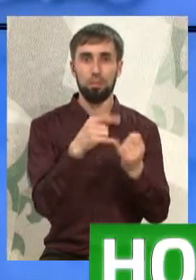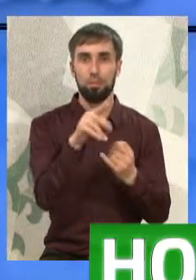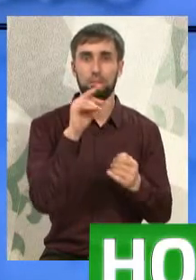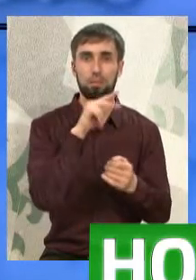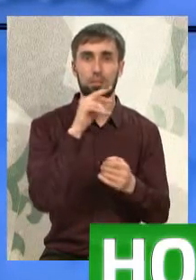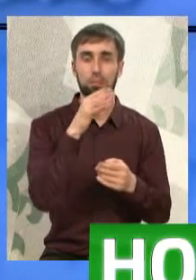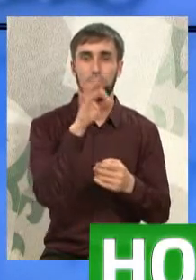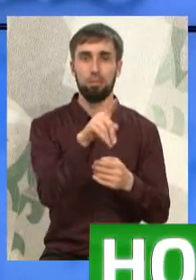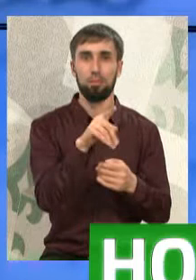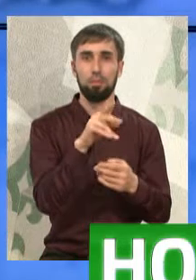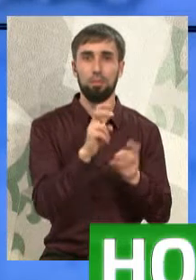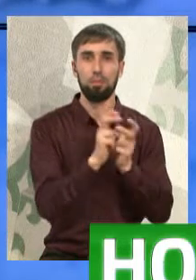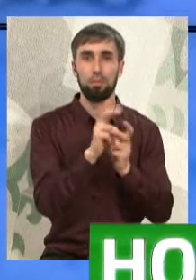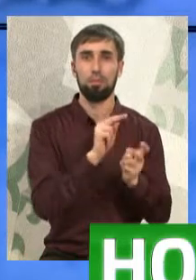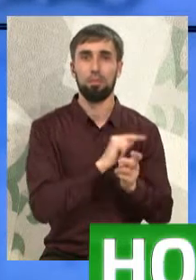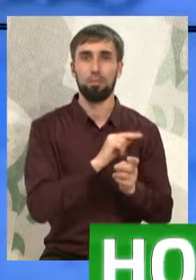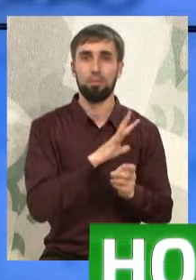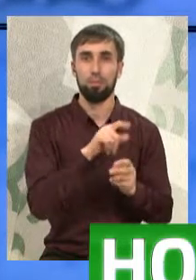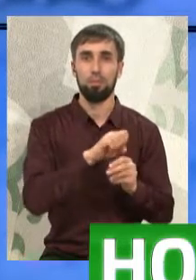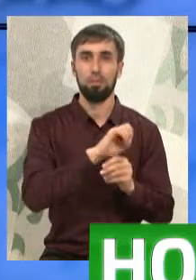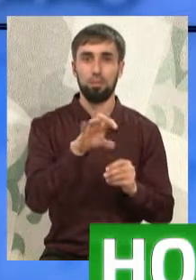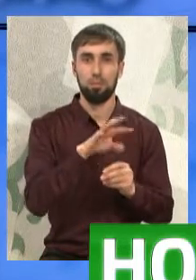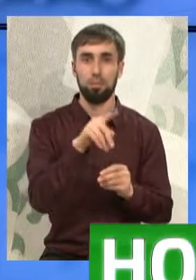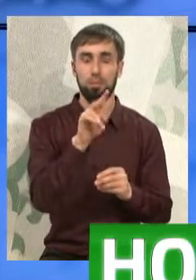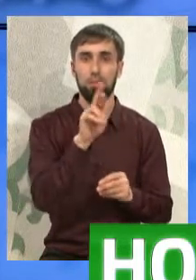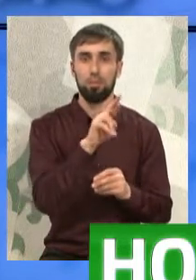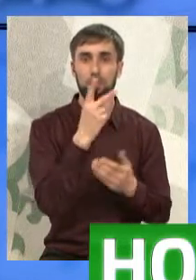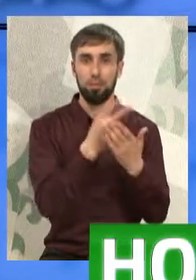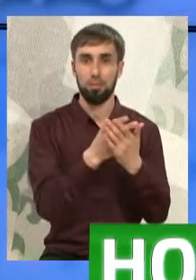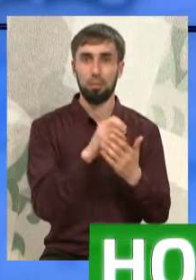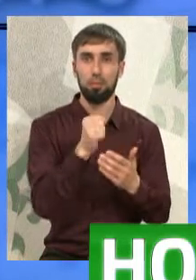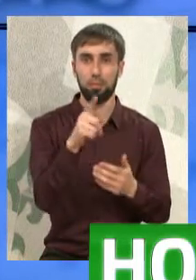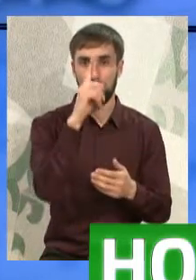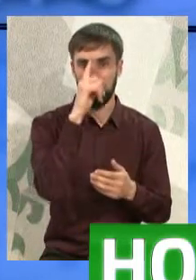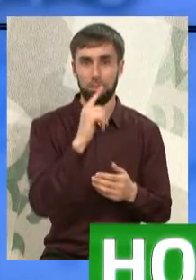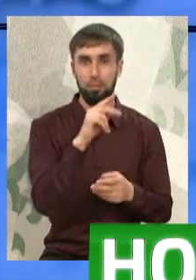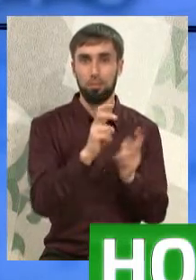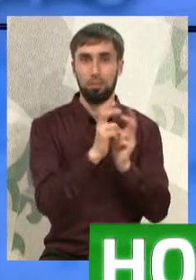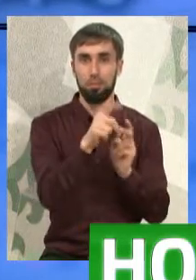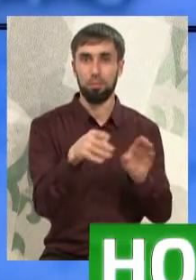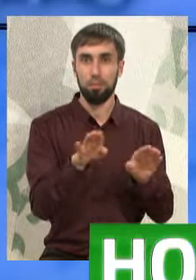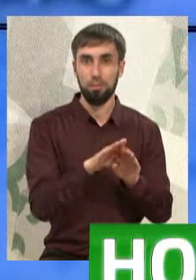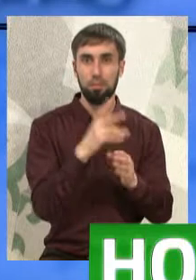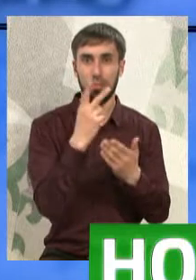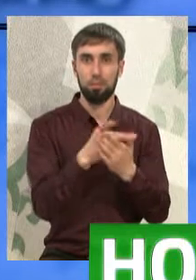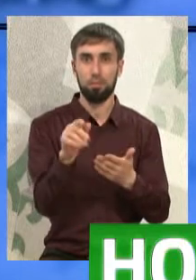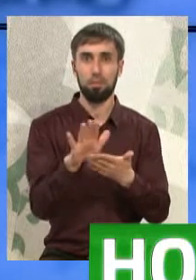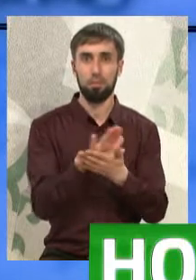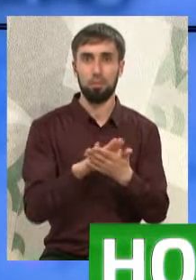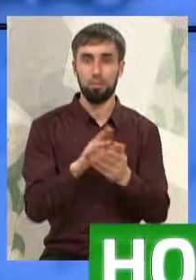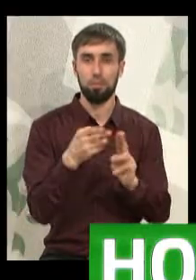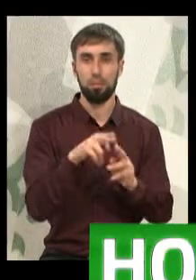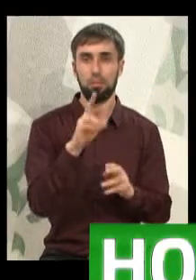ядовитого диоксида азота. Кадры сделаны в начале января. Справа картина уже через месяц. Разница налицо. Какие еще